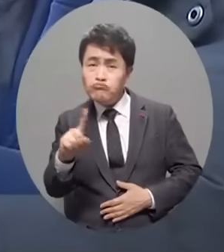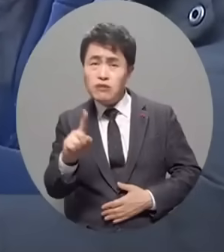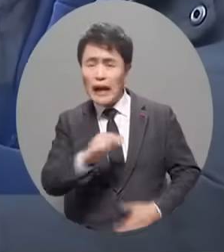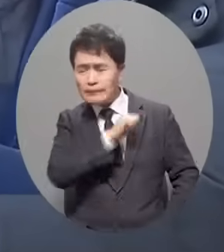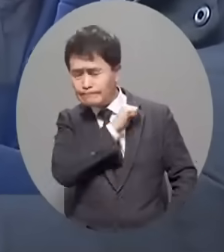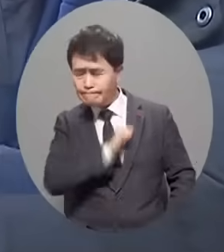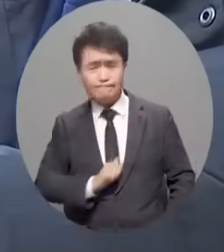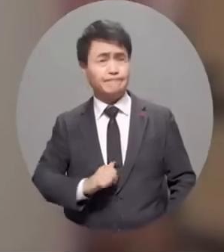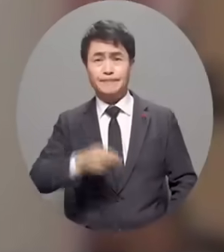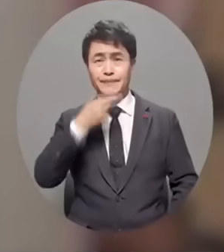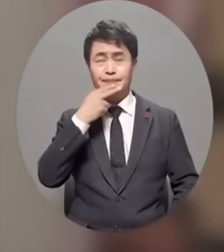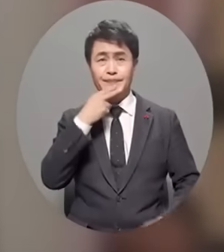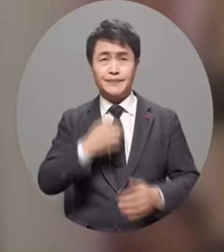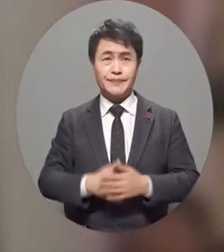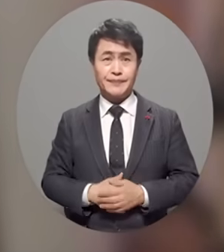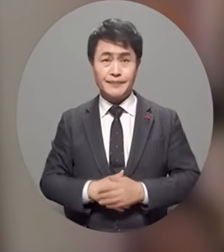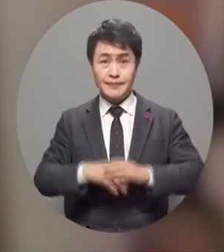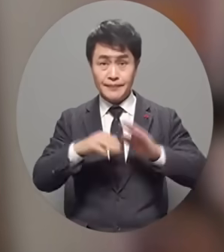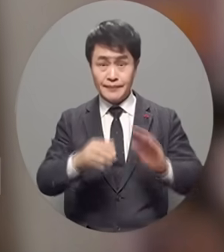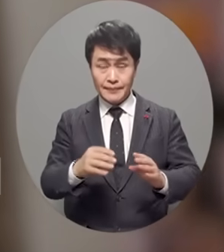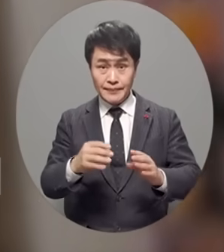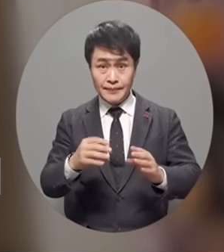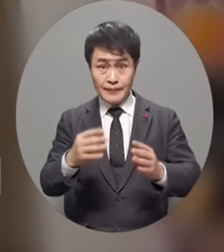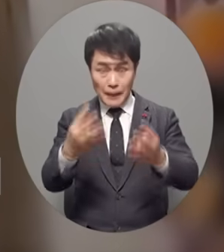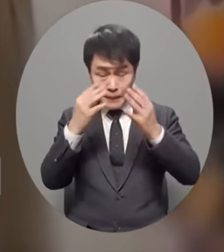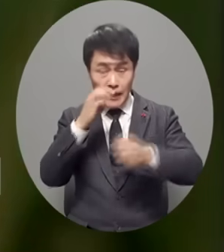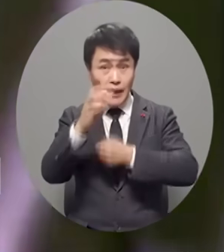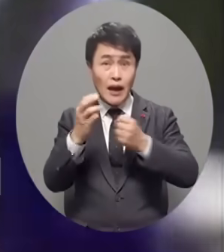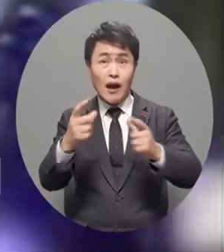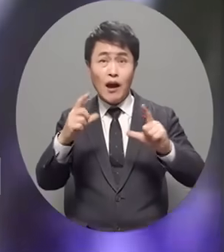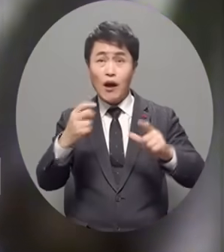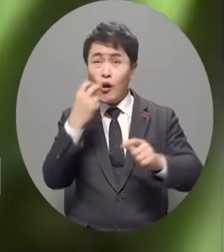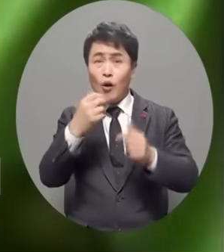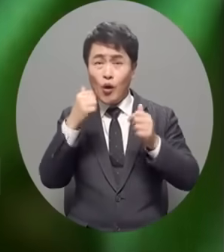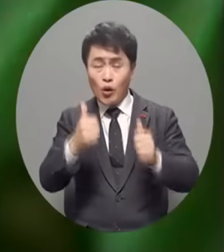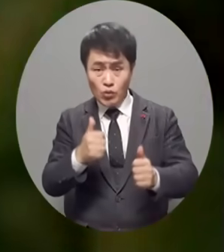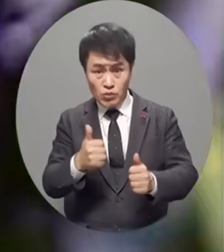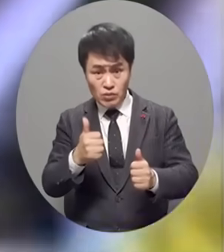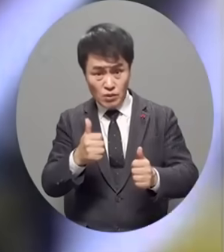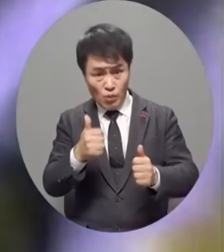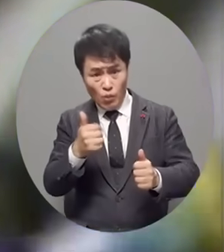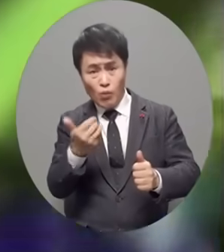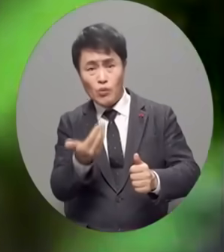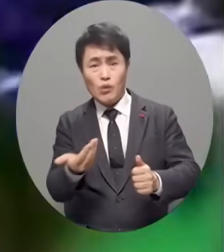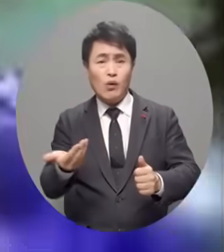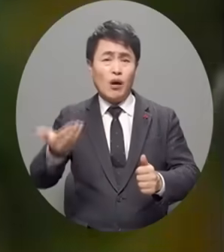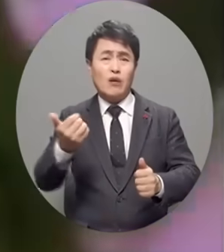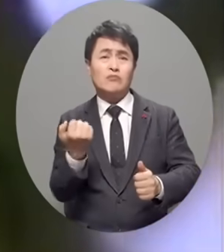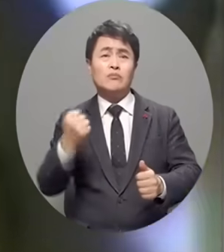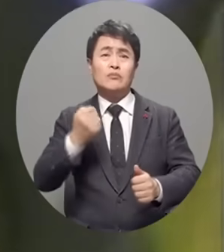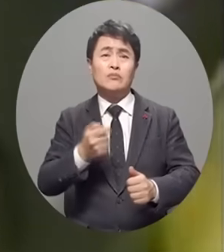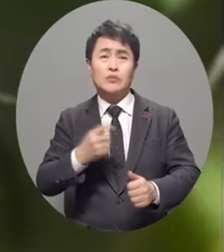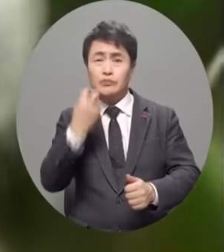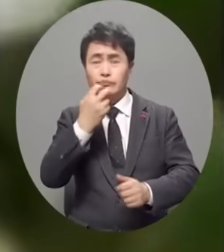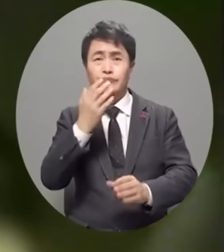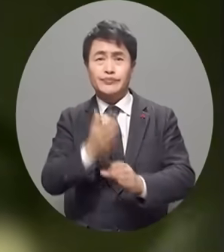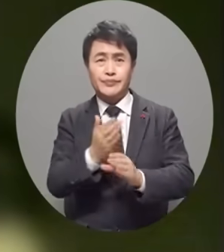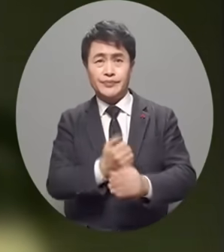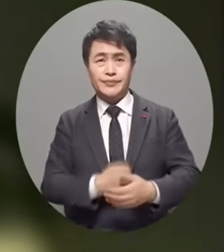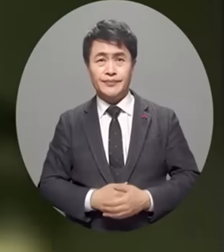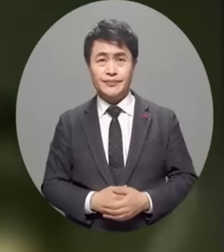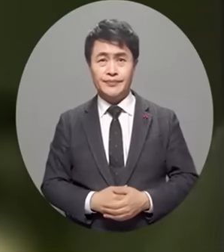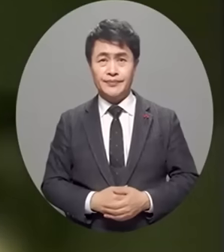수가 없습니다. 징역 30년을 구형한 검찰은 항소 여부를 검토하고 있습니다. MBC 뉴스